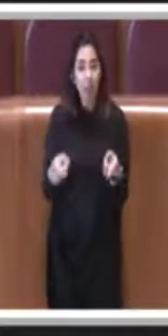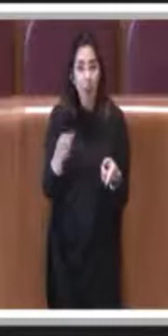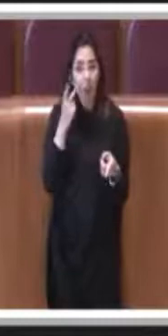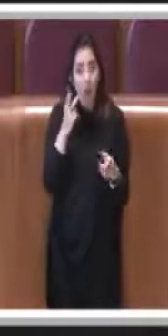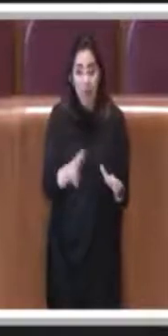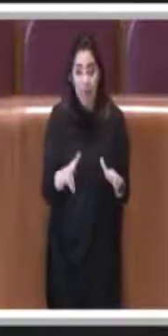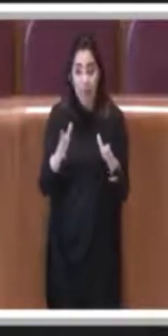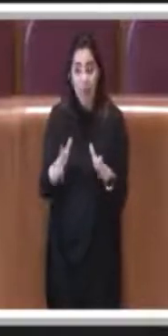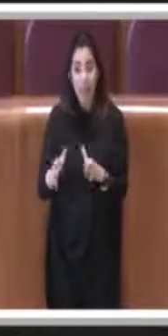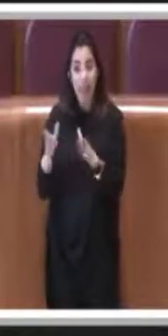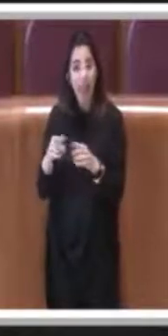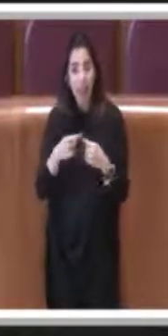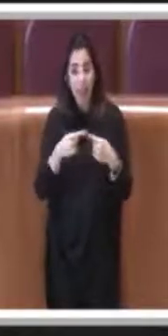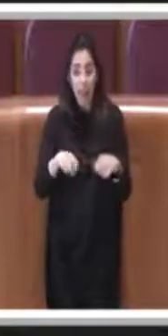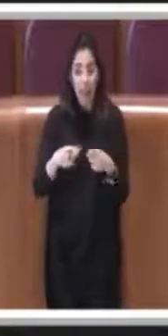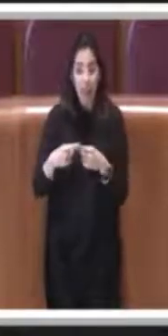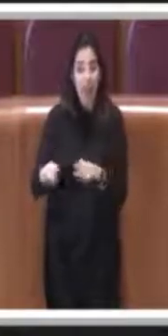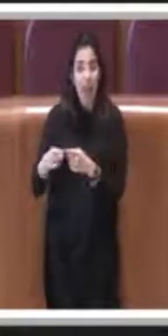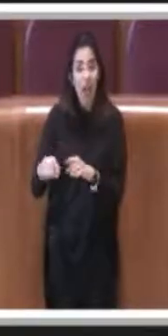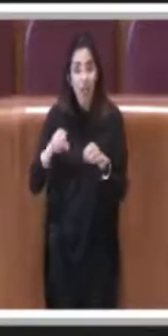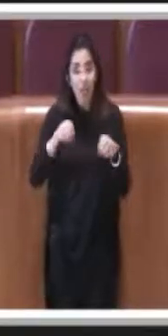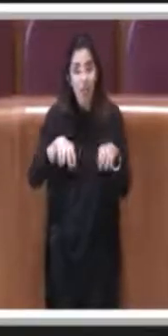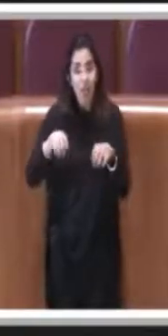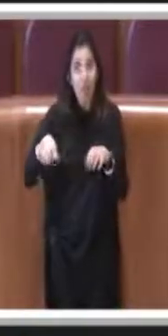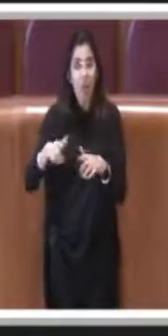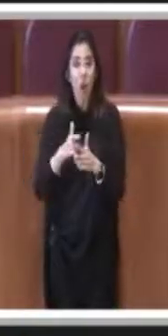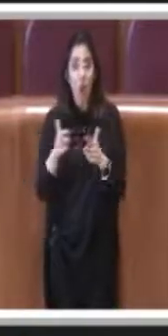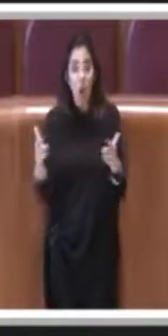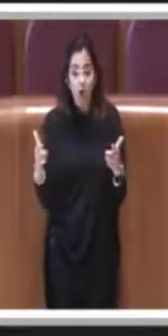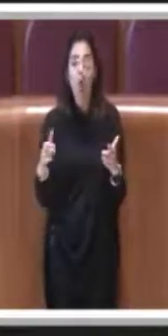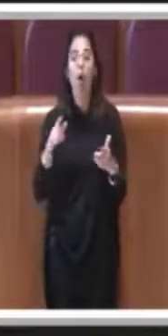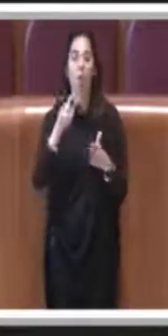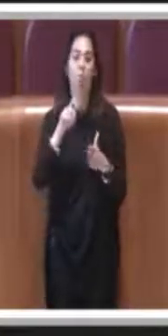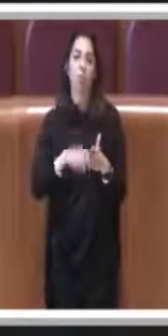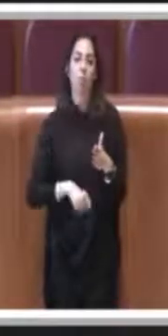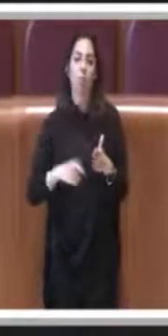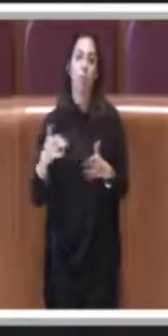differenziati all'interno delle attività. Grazie Presidente.